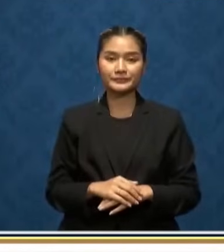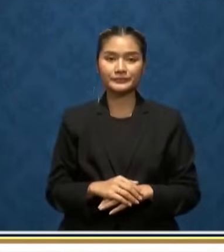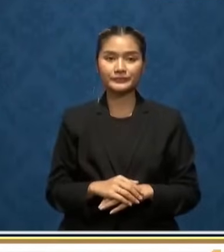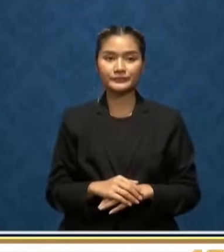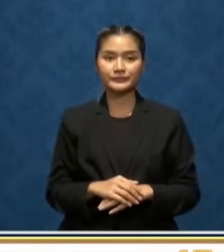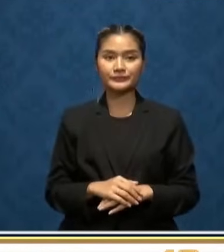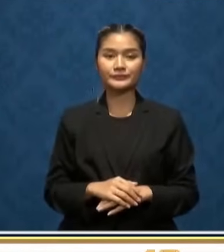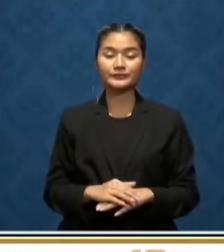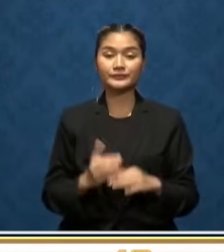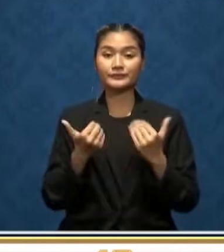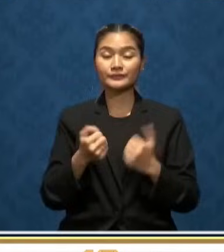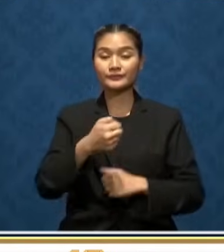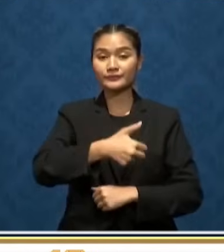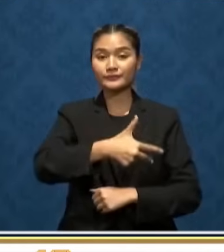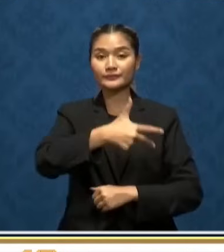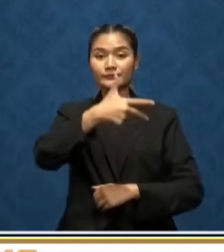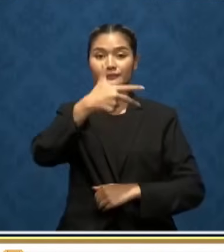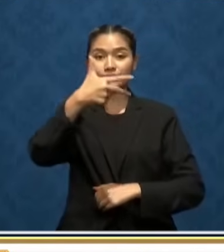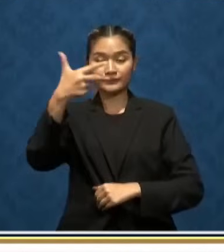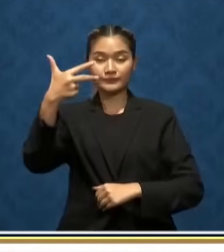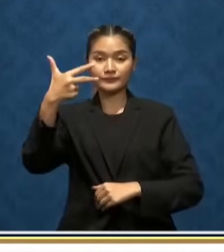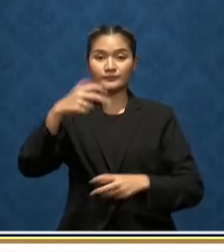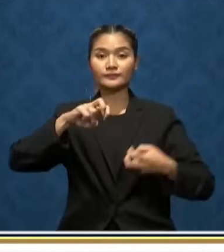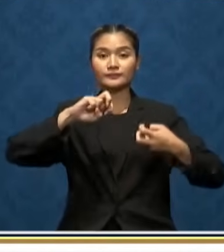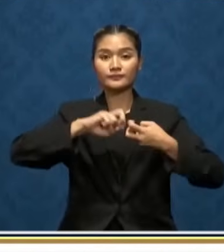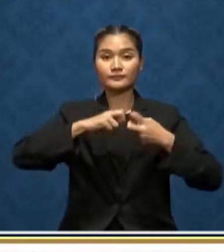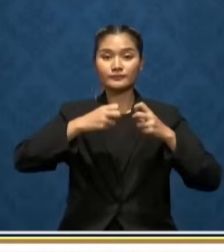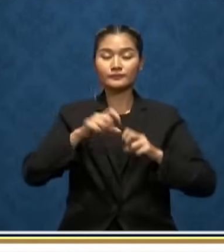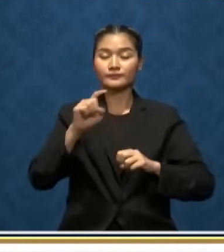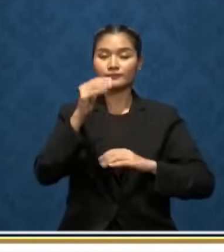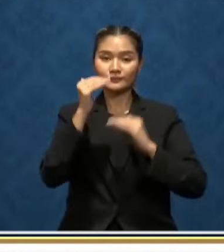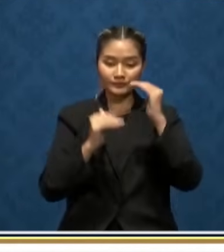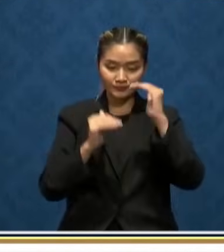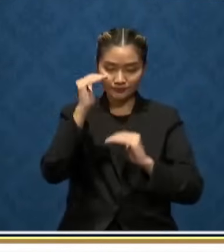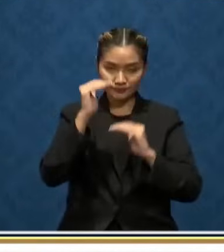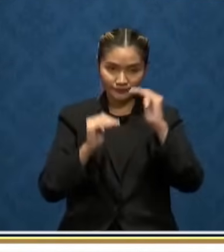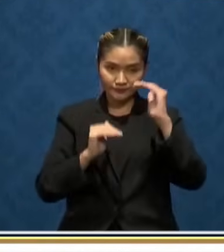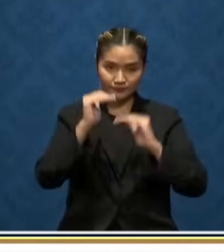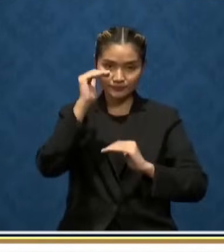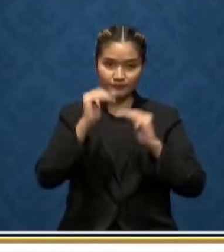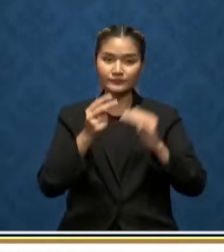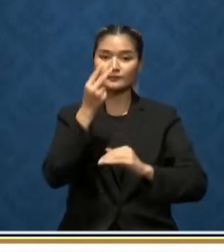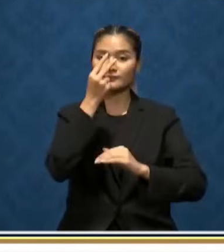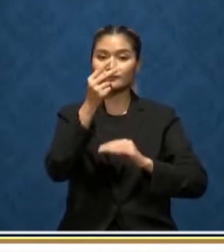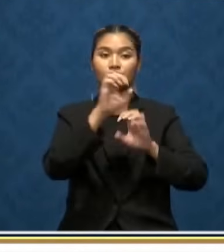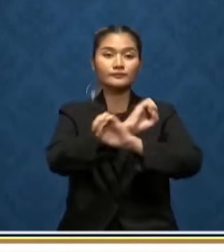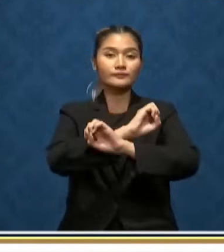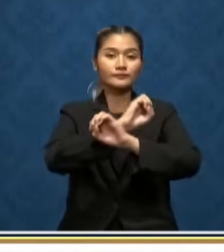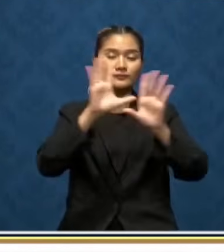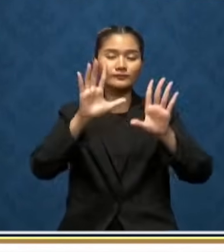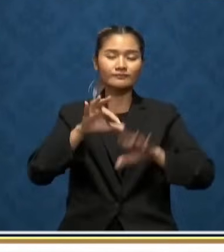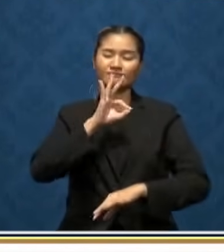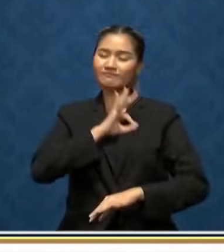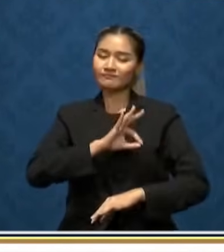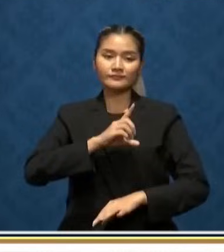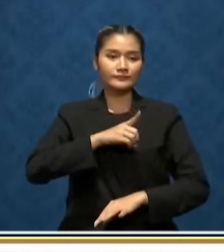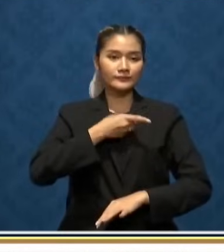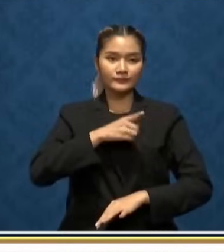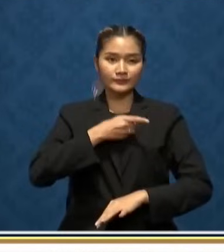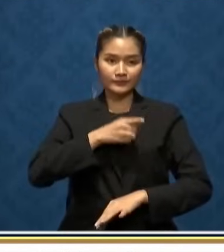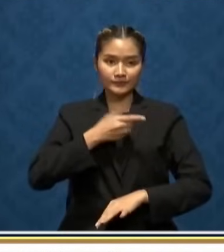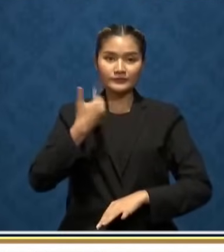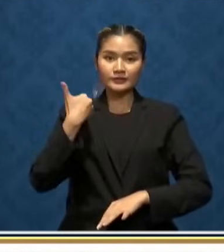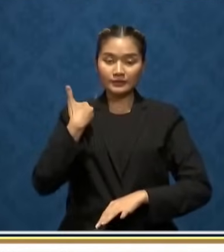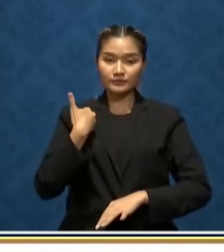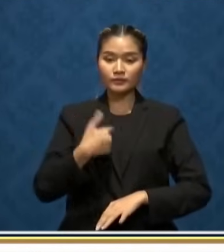ไทย PBS ยังสะท้อนปัญหาความเหลื่อมล้ำอย่างที่ท่านพูดซึ่งผมดีใจมากว่าท่านเ